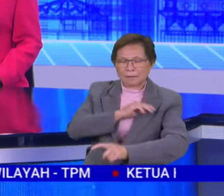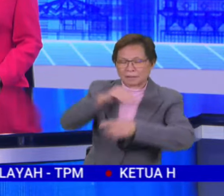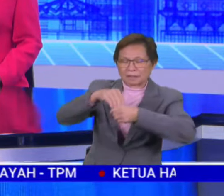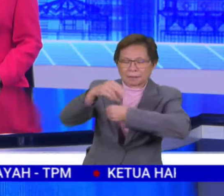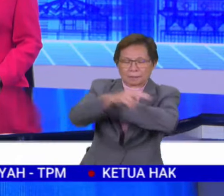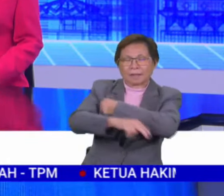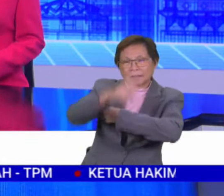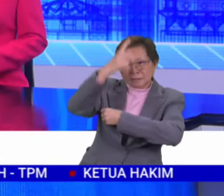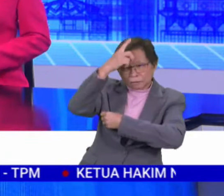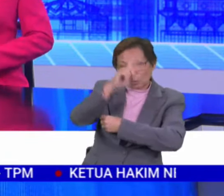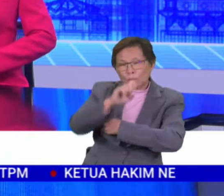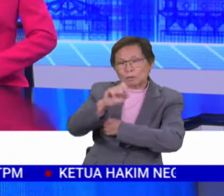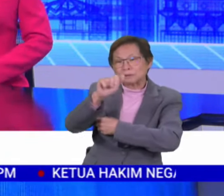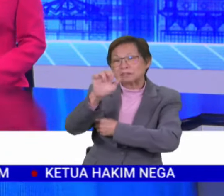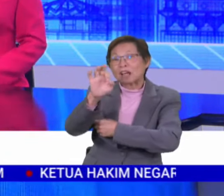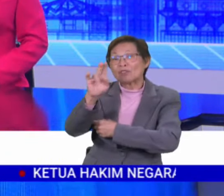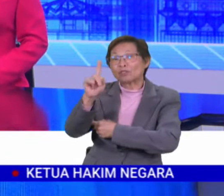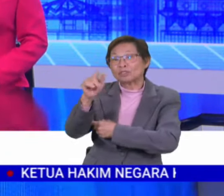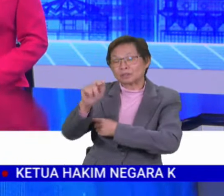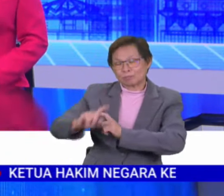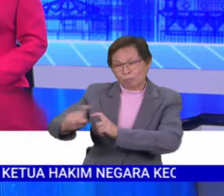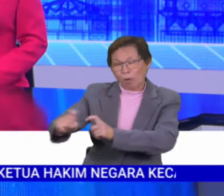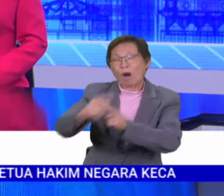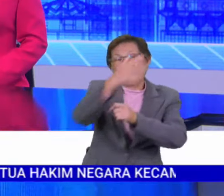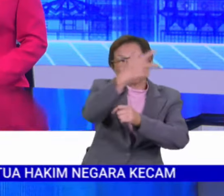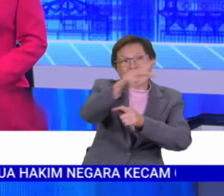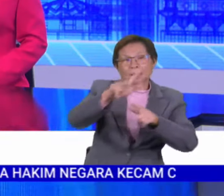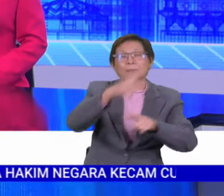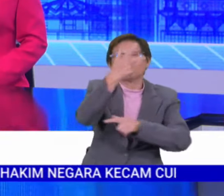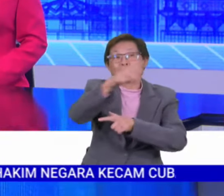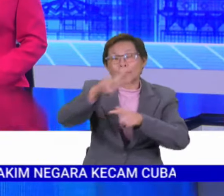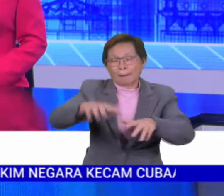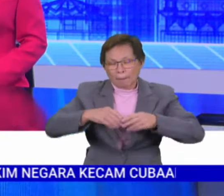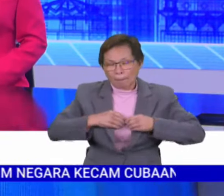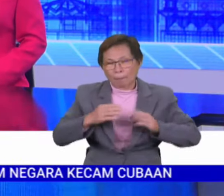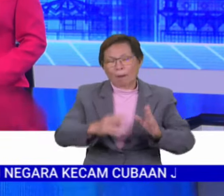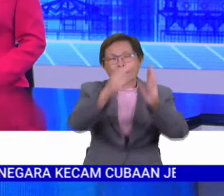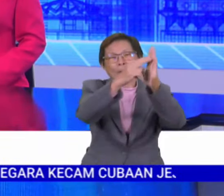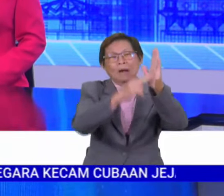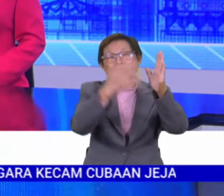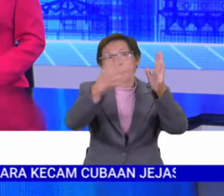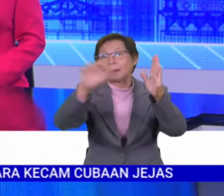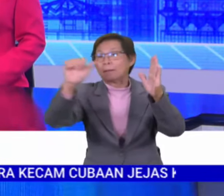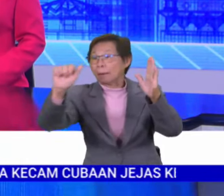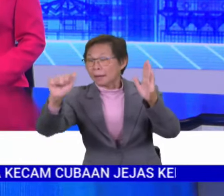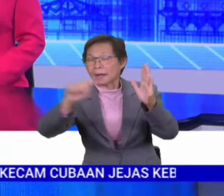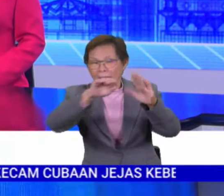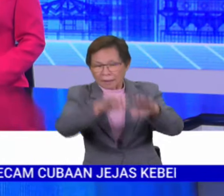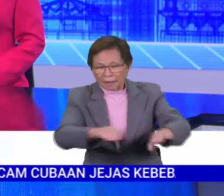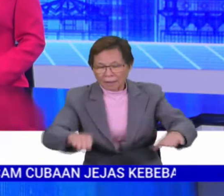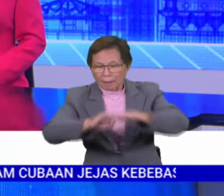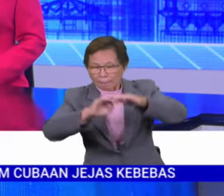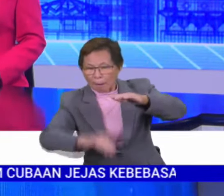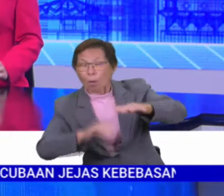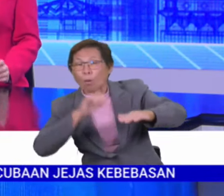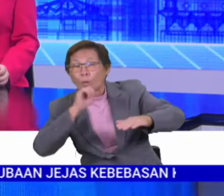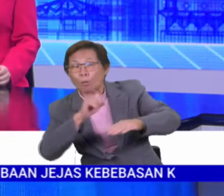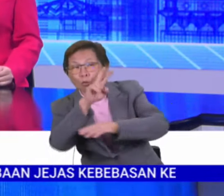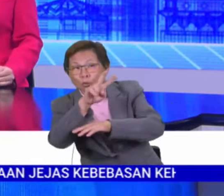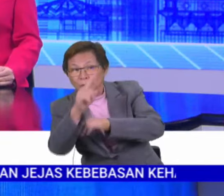Seri Saifuddin Nasution Ismail. Ia melibatkan 13 penerima di bawah perkara 15A, iaitu kanak-kanak di bawah